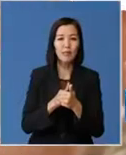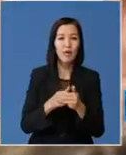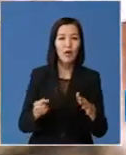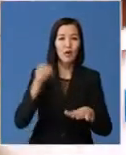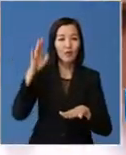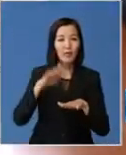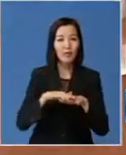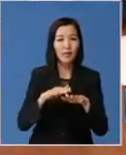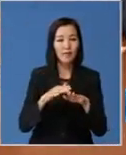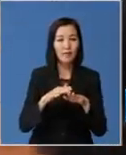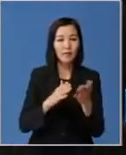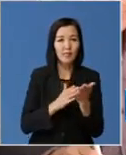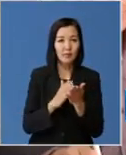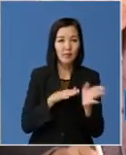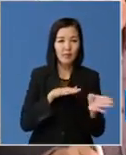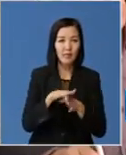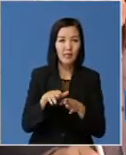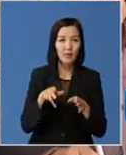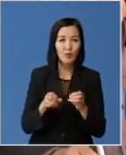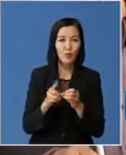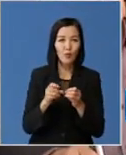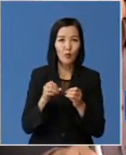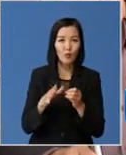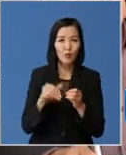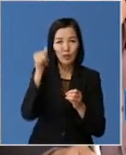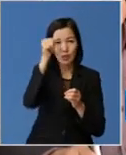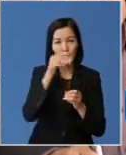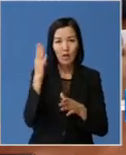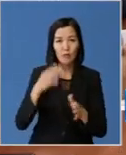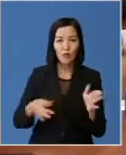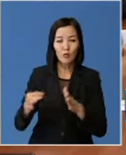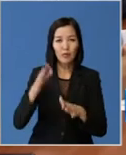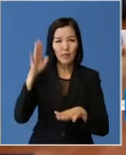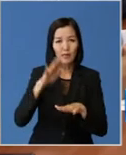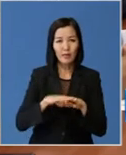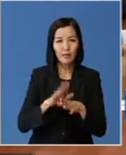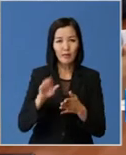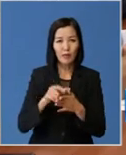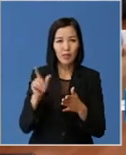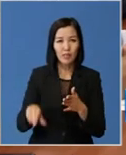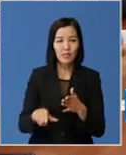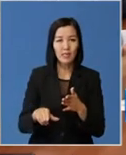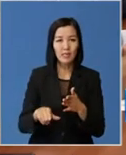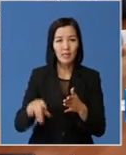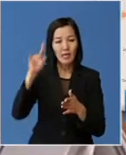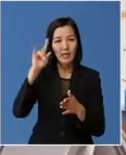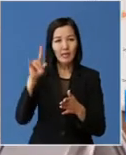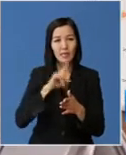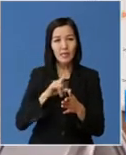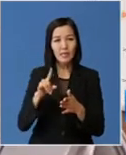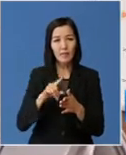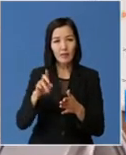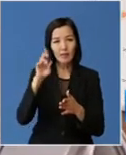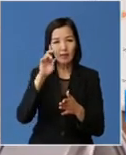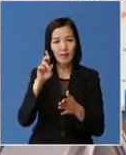өсті. 2011-2015 жылдарда Алматы облысы әкімі аппаратының басшысы, Қазақстан Республикасының президенті әкімшілігінде